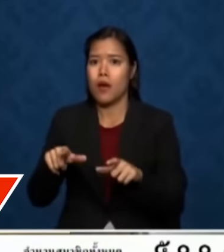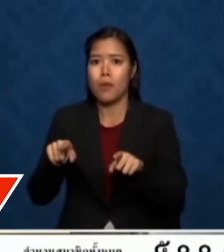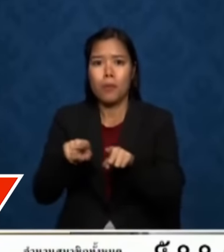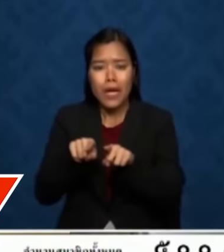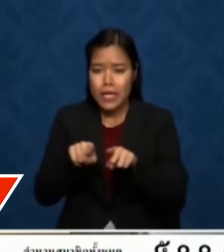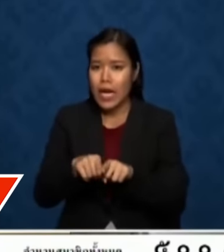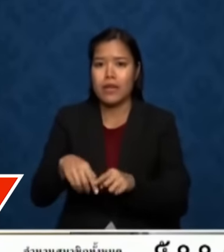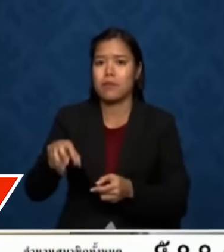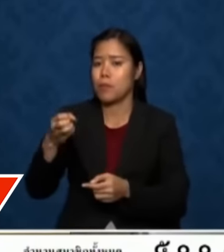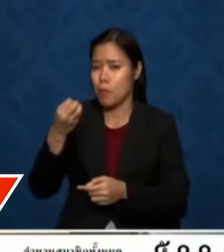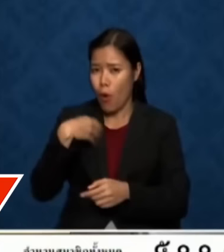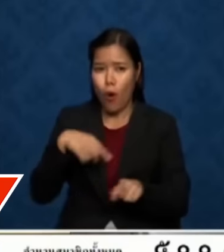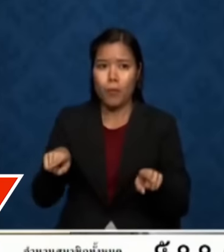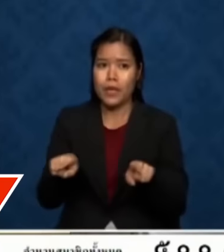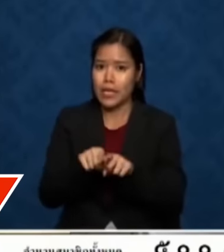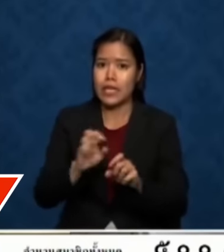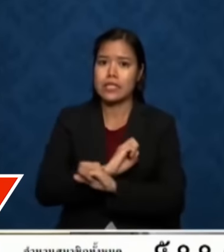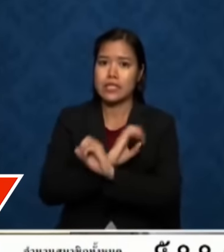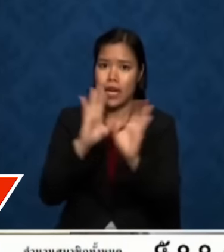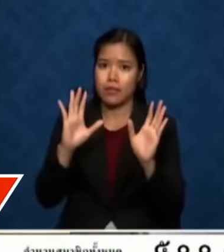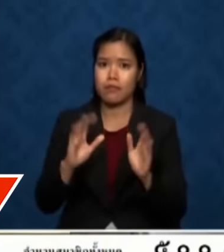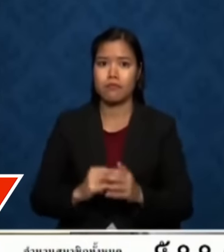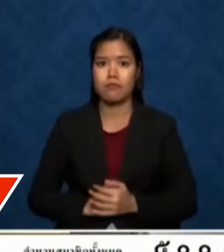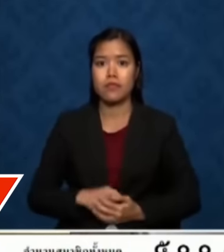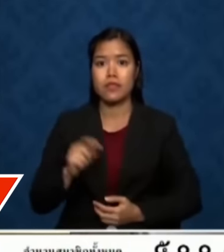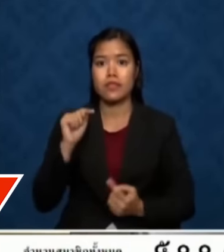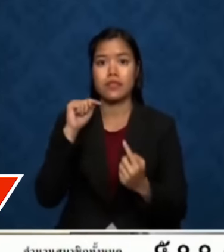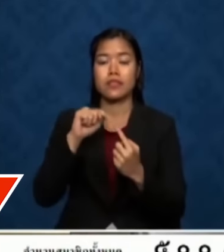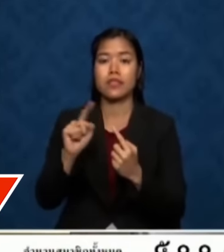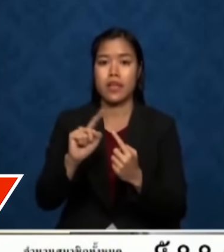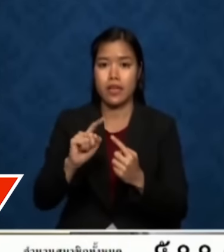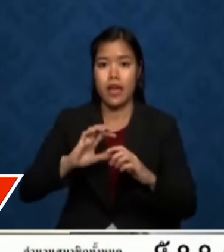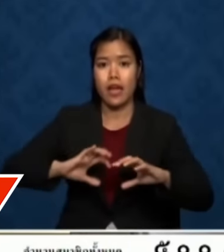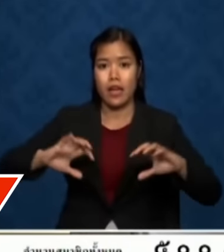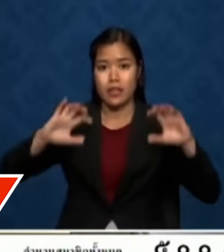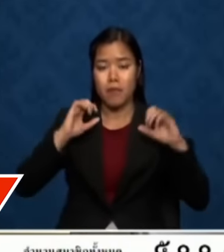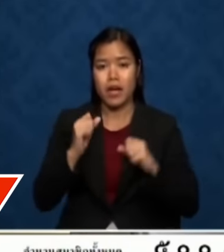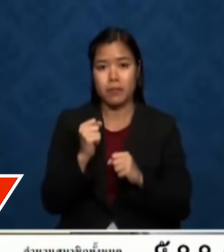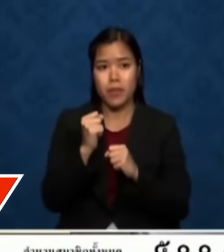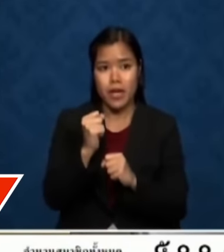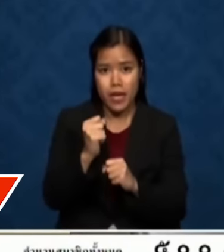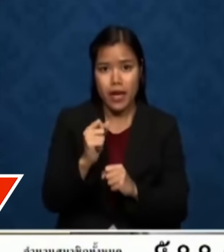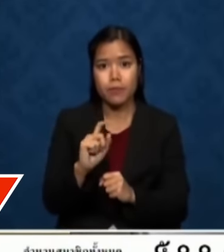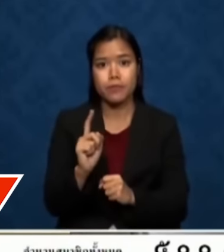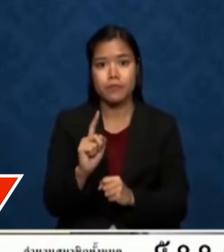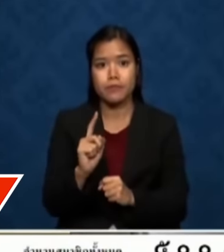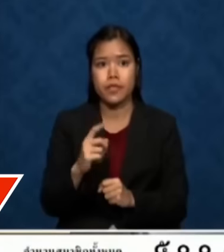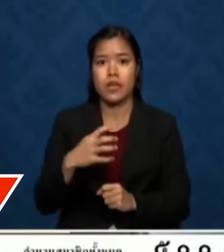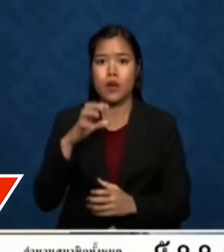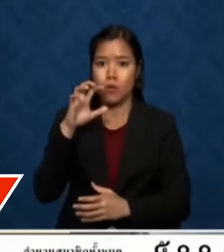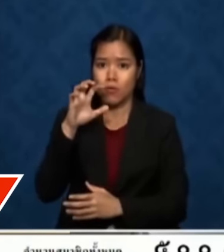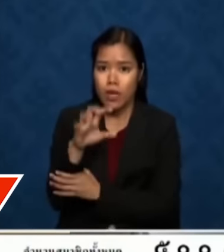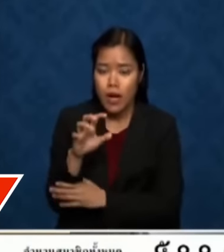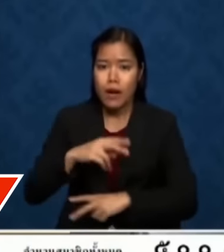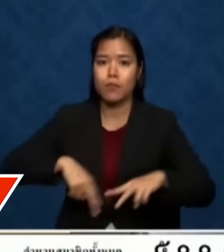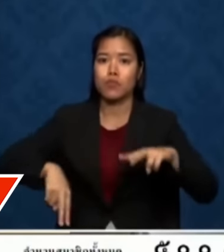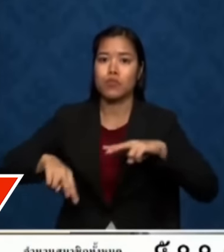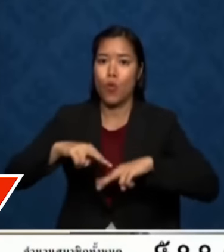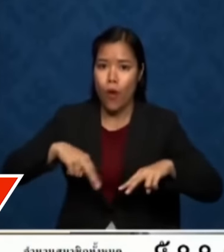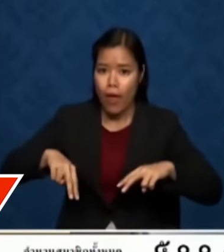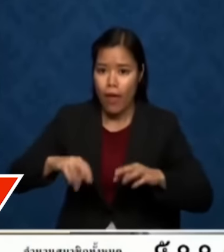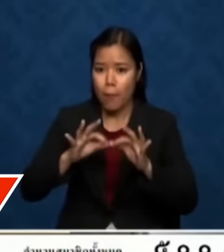คีย์เวิร์ดสำคัญค่ะที่เชื่อได้ว่ารัฐบาลมีความพยายามอย่างยิ่งที่จะควบคุมและสกัดเนื้อห